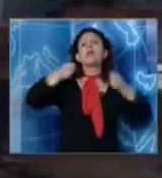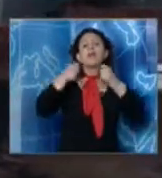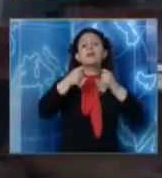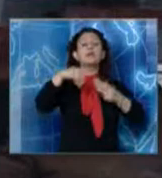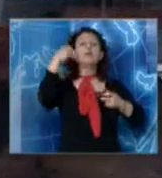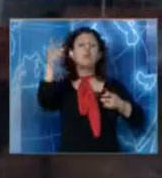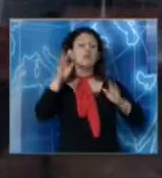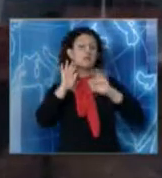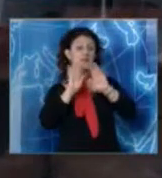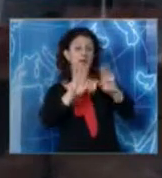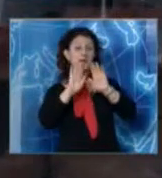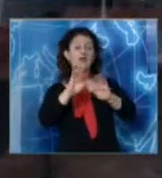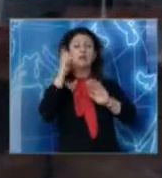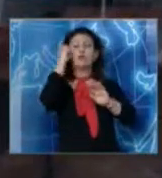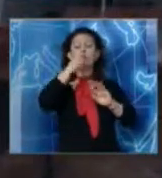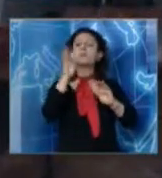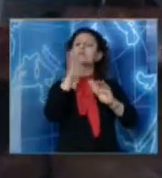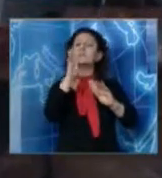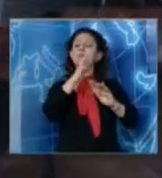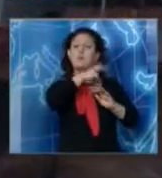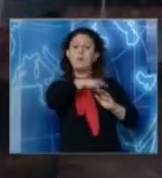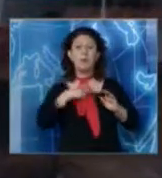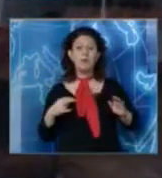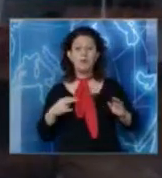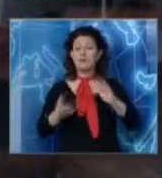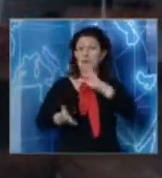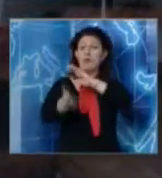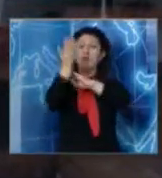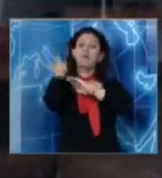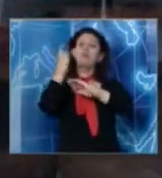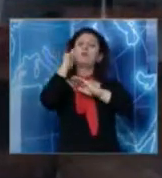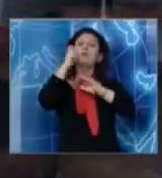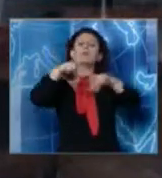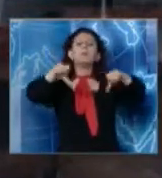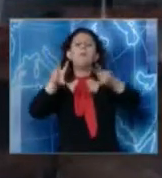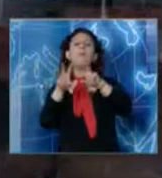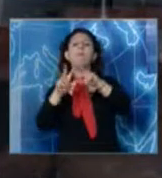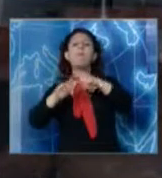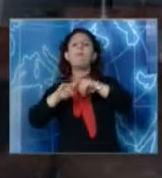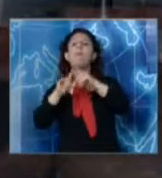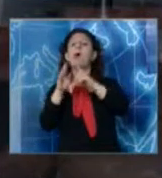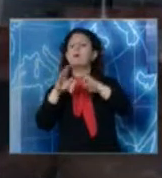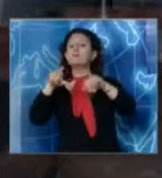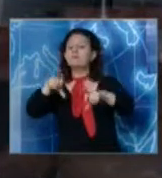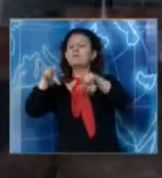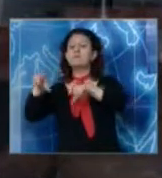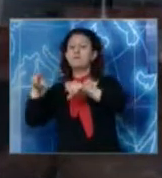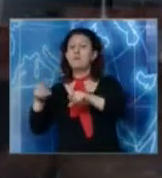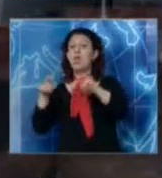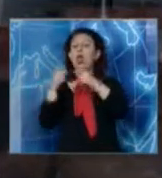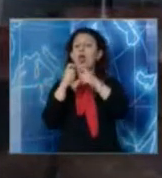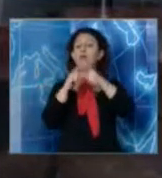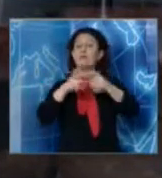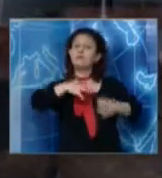Eğitime verdiği destekle dikkat çeken İzmit Belediyesi, daha önce 9 mahallede hizmete soktuğu etüt merkezinin